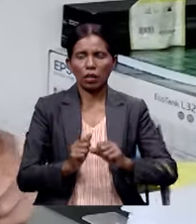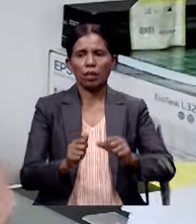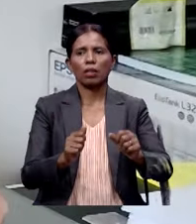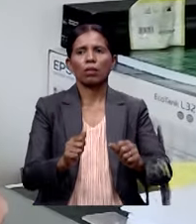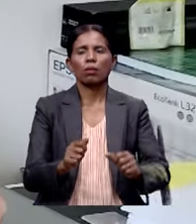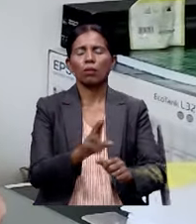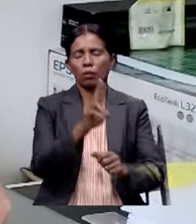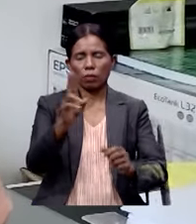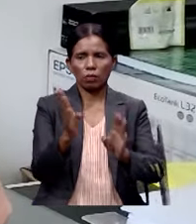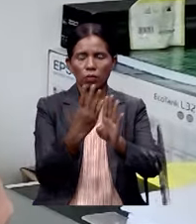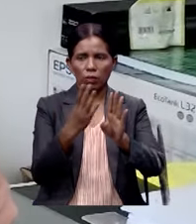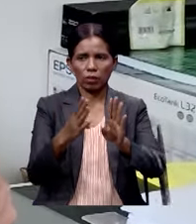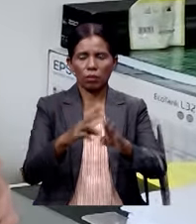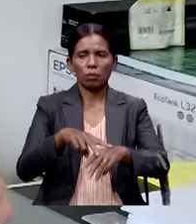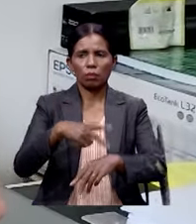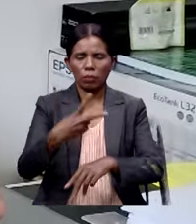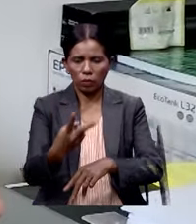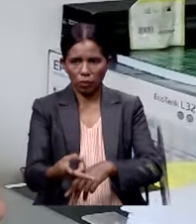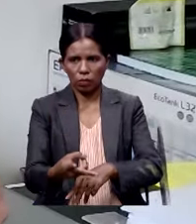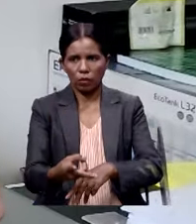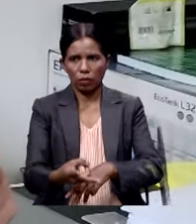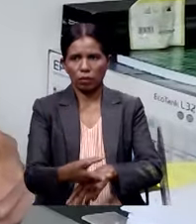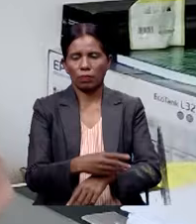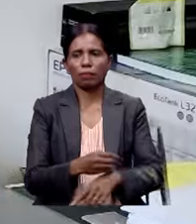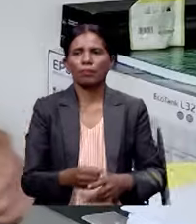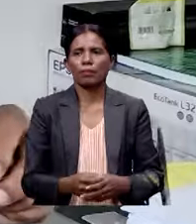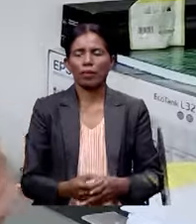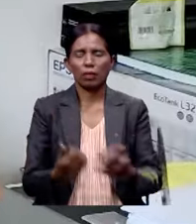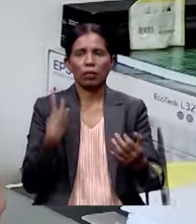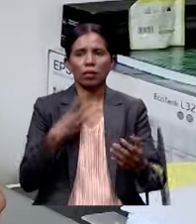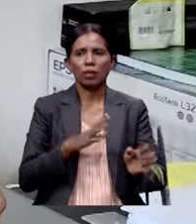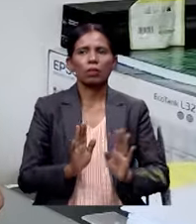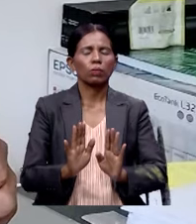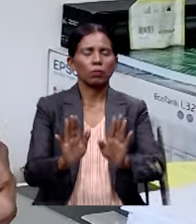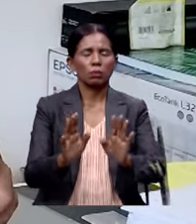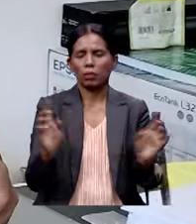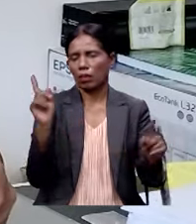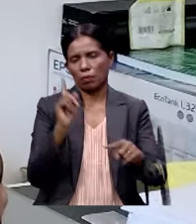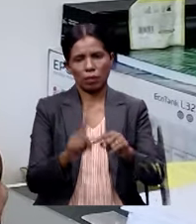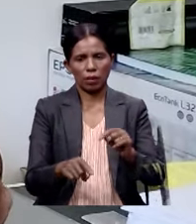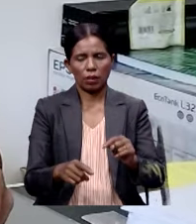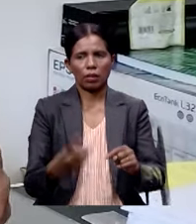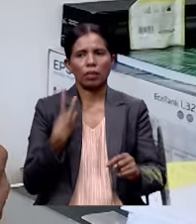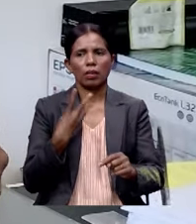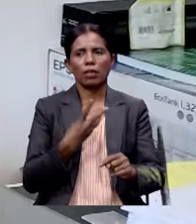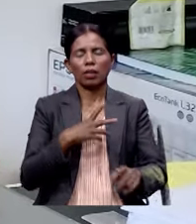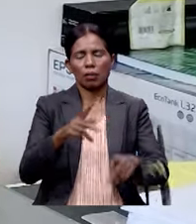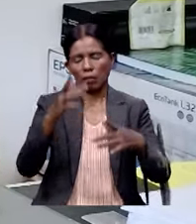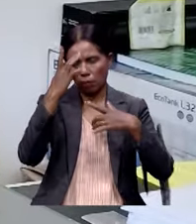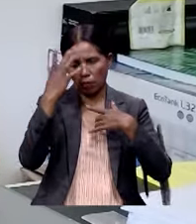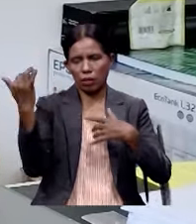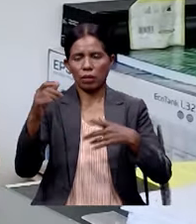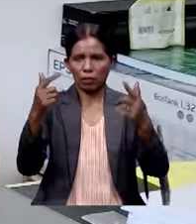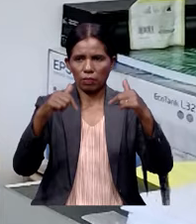ne. Nia monutungkas ba be asle julete. Nebe agora ita dudu ba mai seladiak. Nebe durantine ita nia pasiente serbe mai.